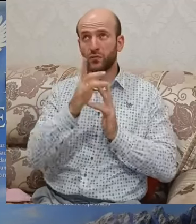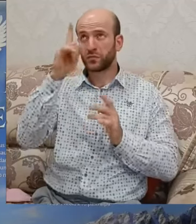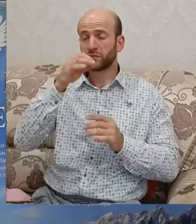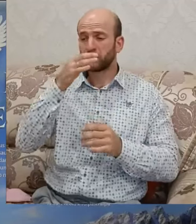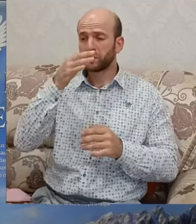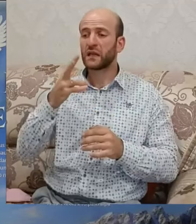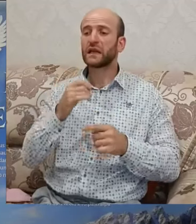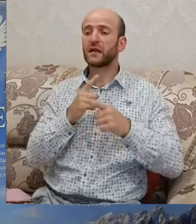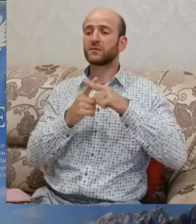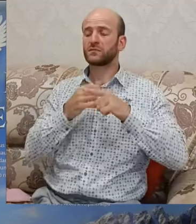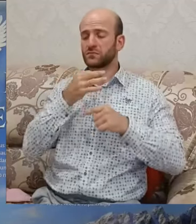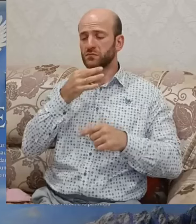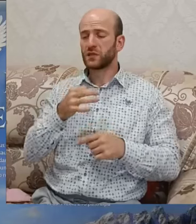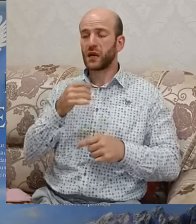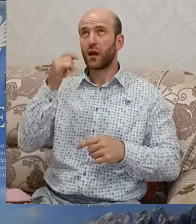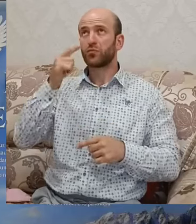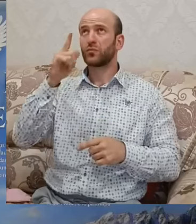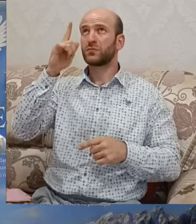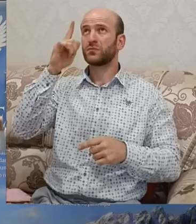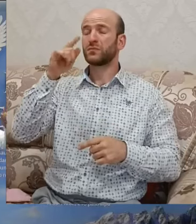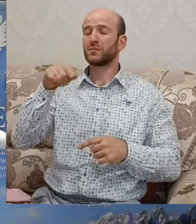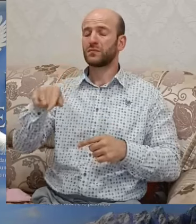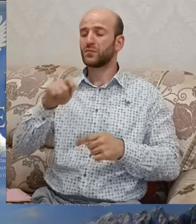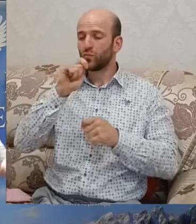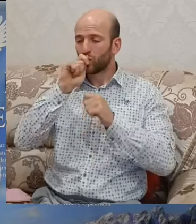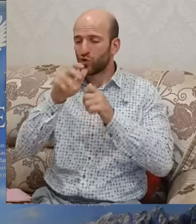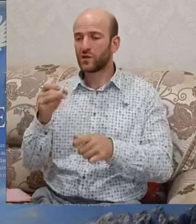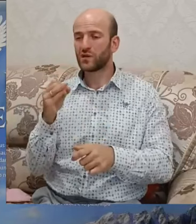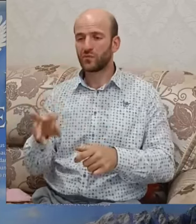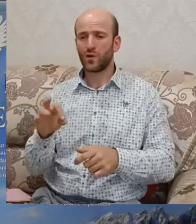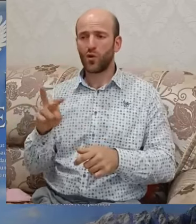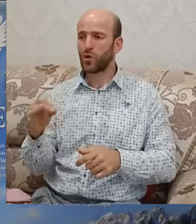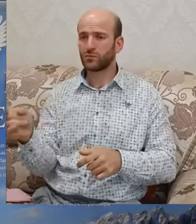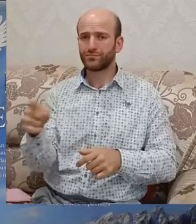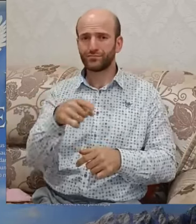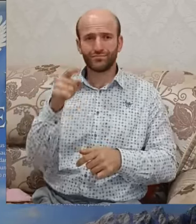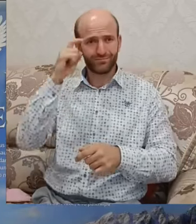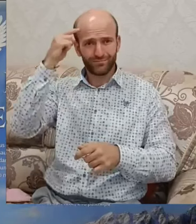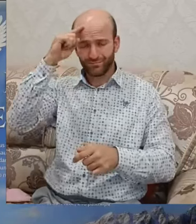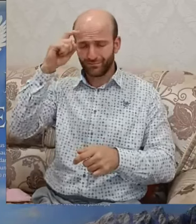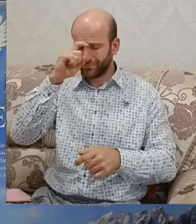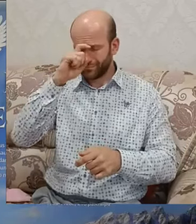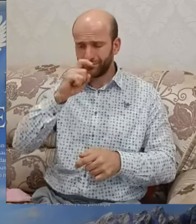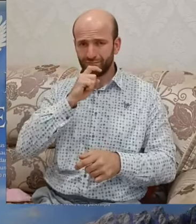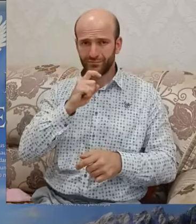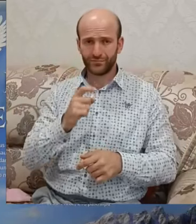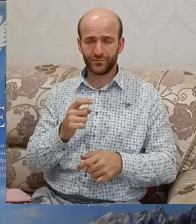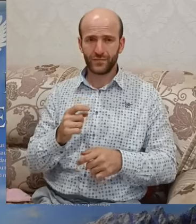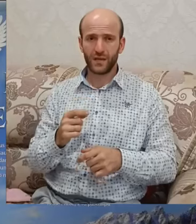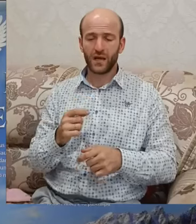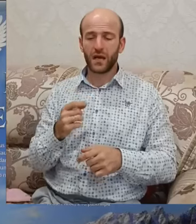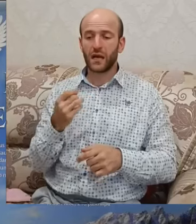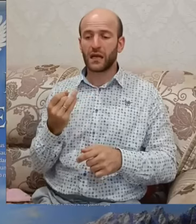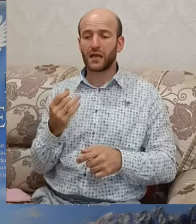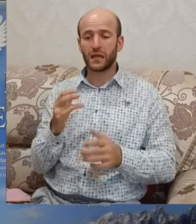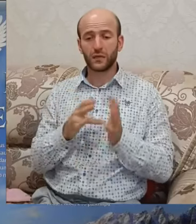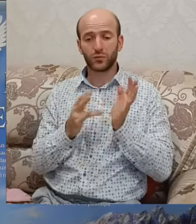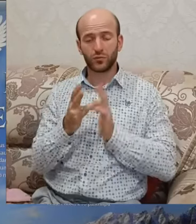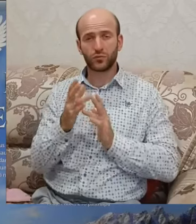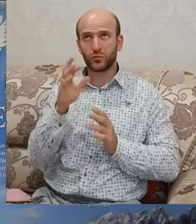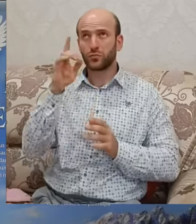это ради нас. Ir Kristus paslėpė save paprastume. И Христос спрятал себя в простоте. Taigi įvykiai,